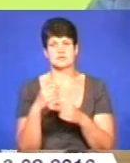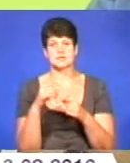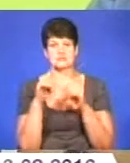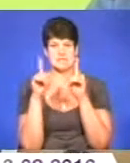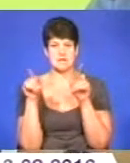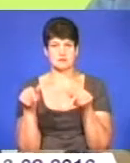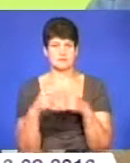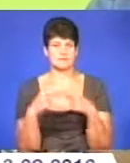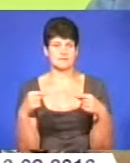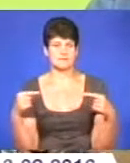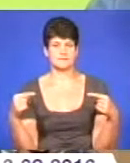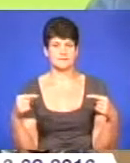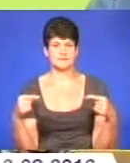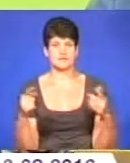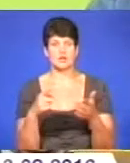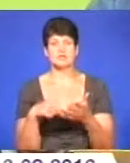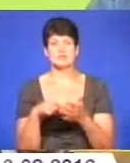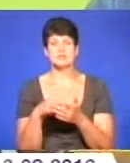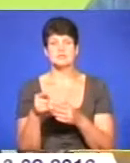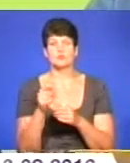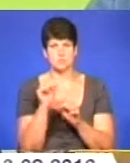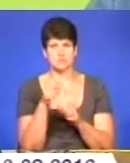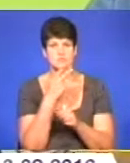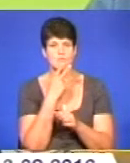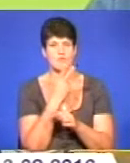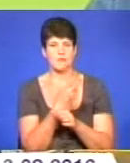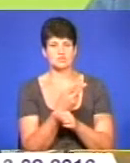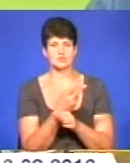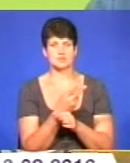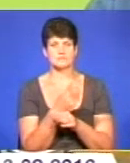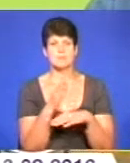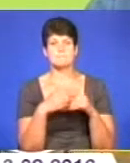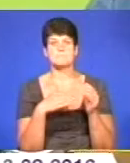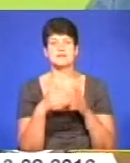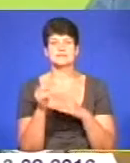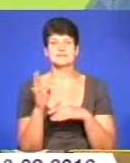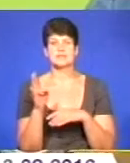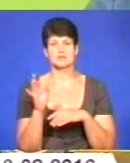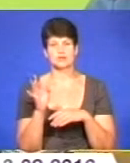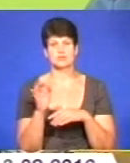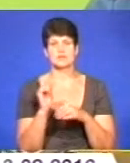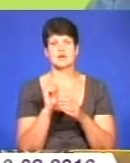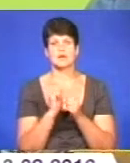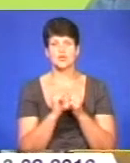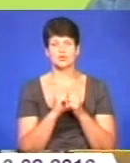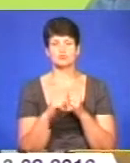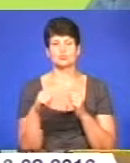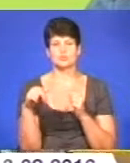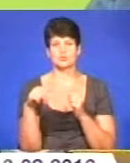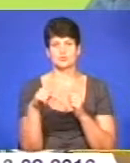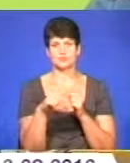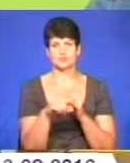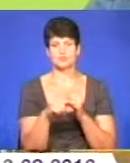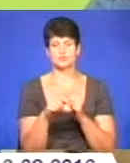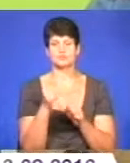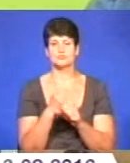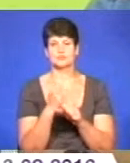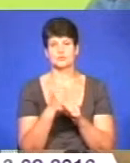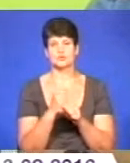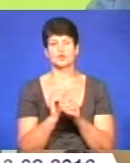Тернополю ви можете побачити, що практично на кожному пішохідному переході зараз влаштоване